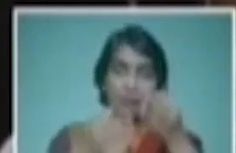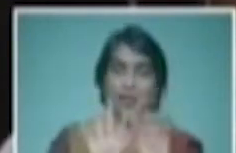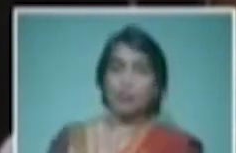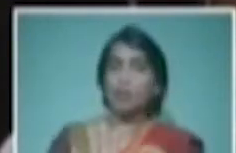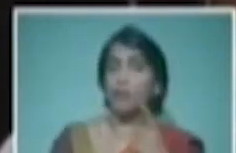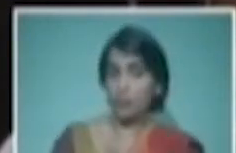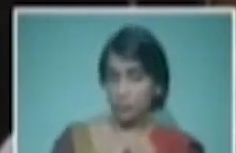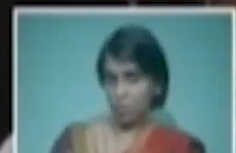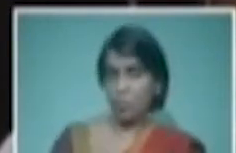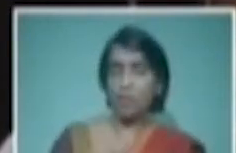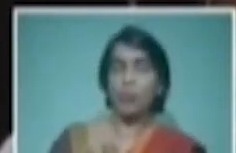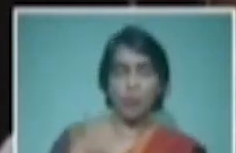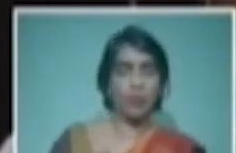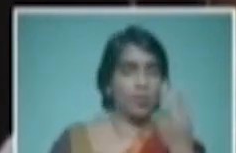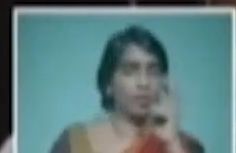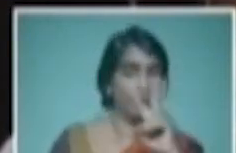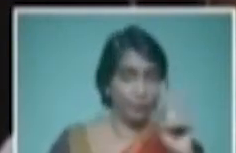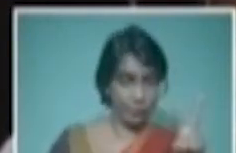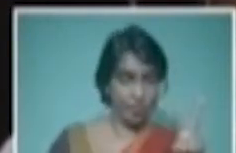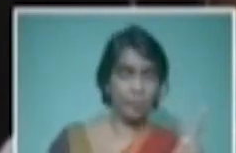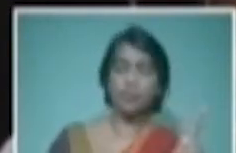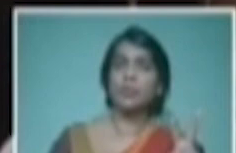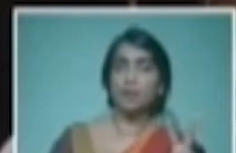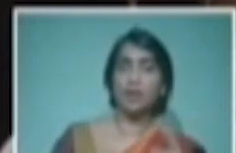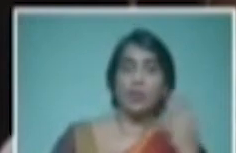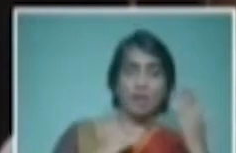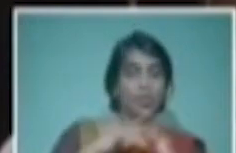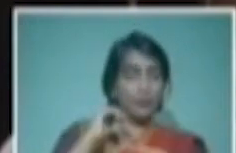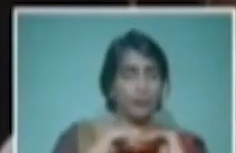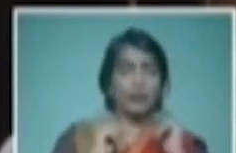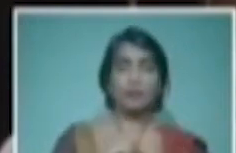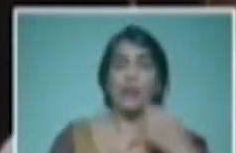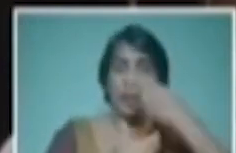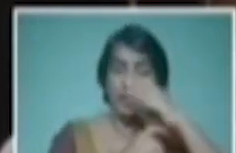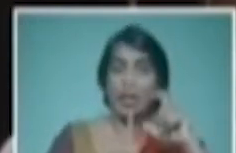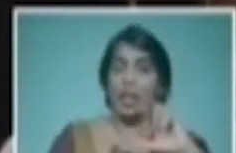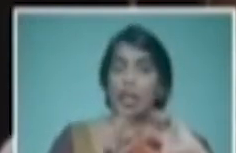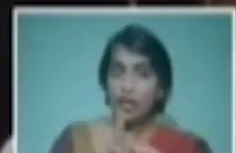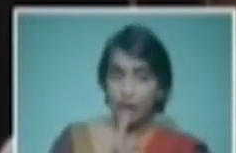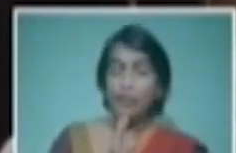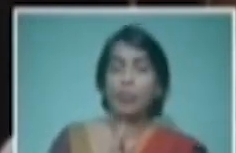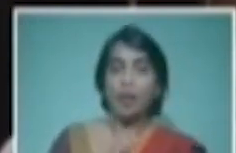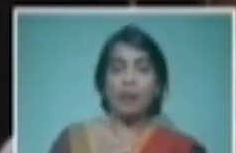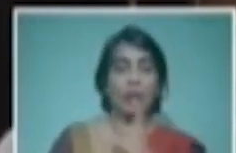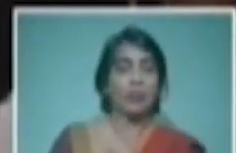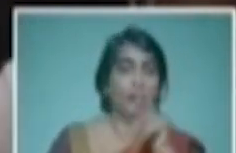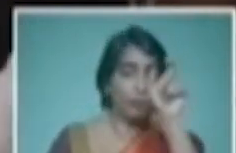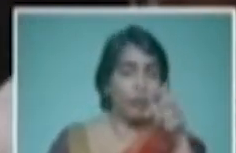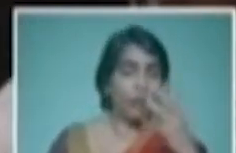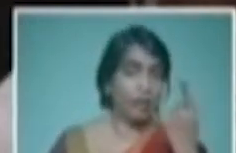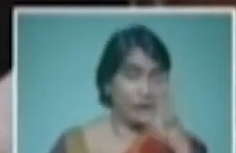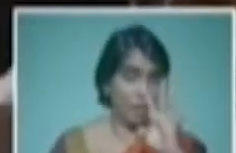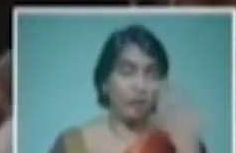වේ. 2022 වර්ෂයේදී ශිල්ප කලා විෂය සඳහා විද්‍යාපීඨ ඩිප්ලෝමාධාරීන් 14 දෙනෙකු පුහුණුව ලබා අවසන් කර ඇති